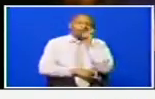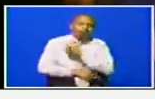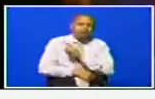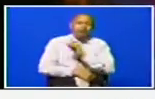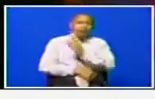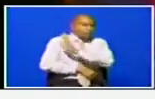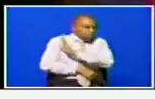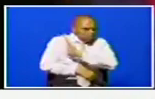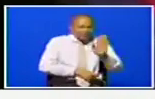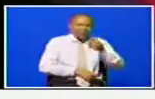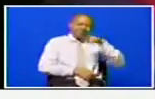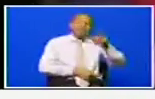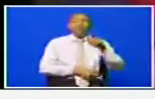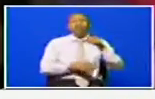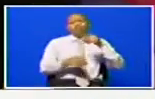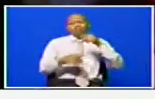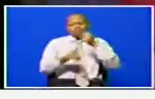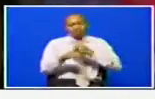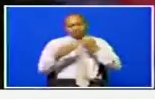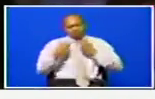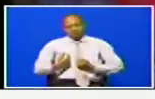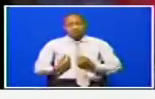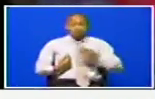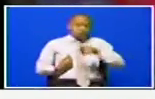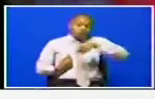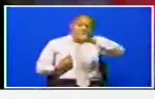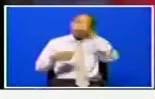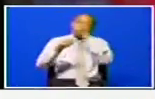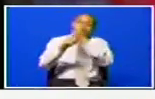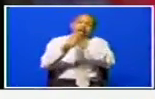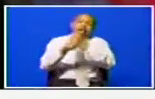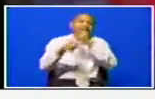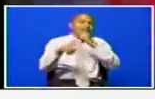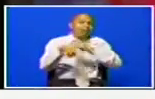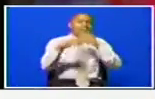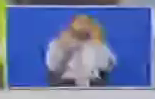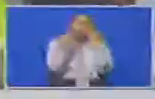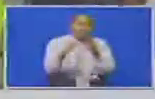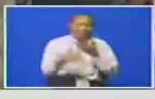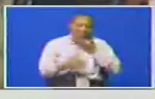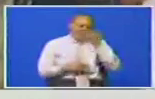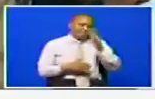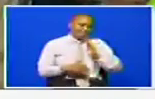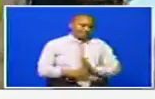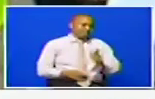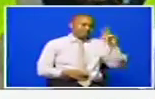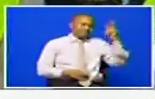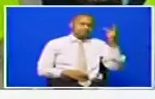wao pia watupiganie ndo wanaelewa ni nini inaendelea. Watu wapiga wakimaliza watueleze. I think mali pia wa Kenya